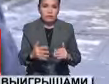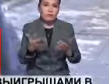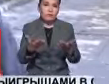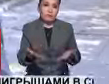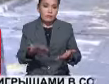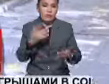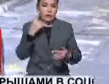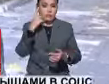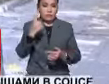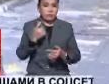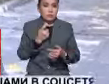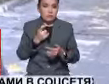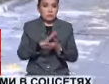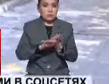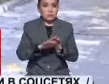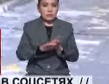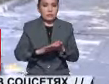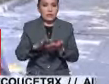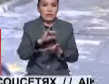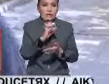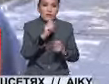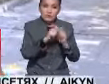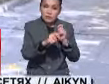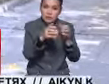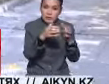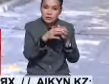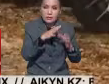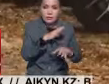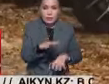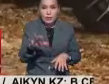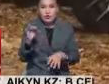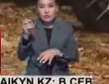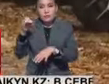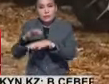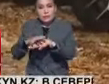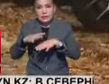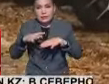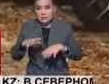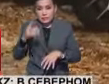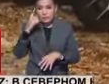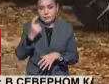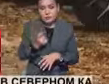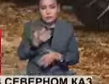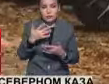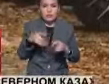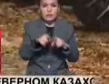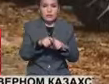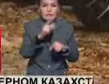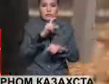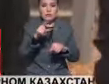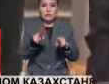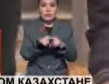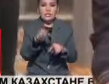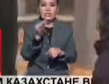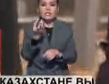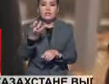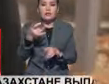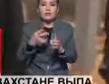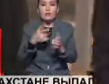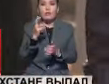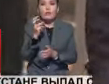нам никак бы не говорил ни инвестор, ни Жусанбанк. Таких, как Куат, несколько человек. Один из них – житель Караганды